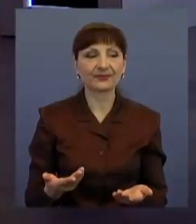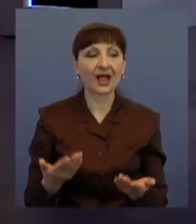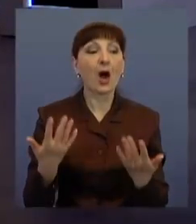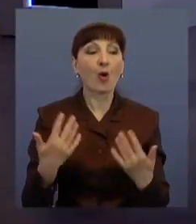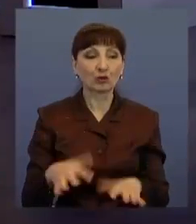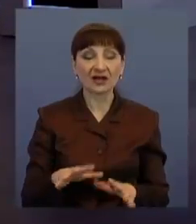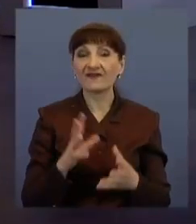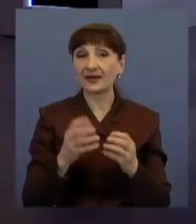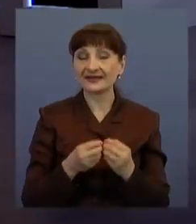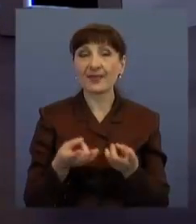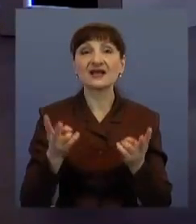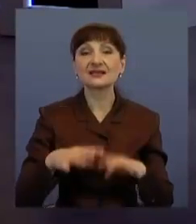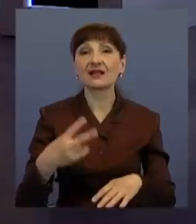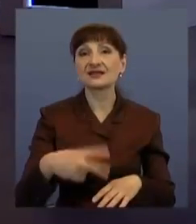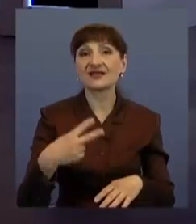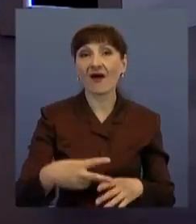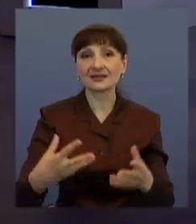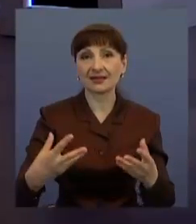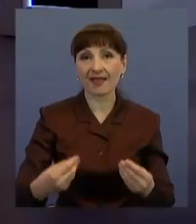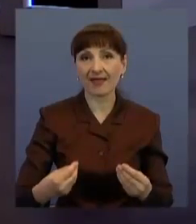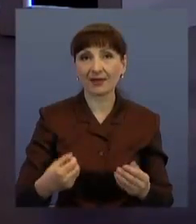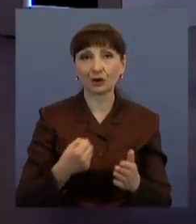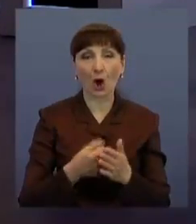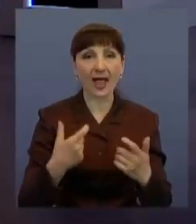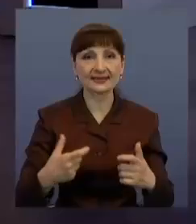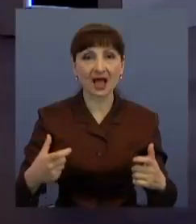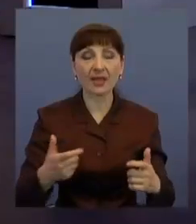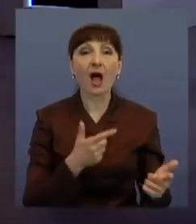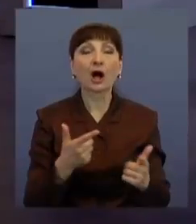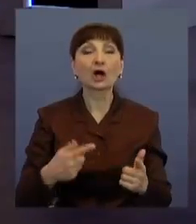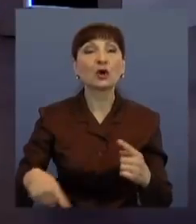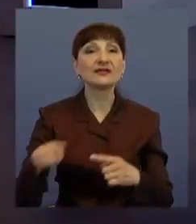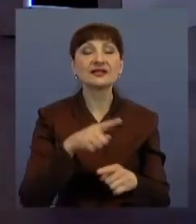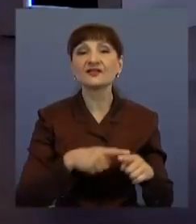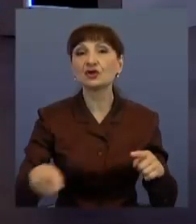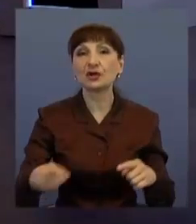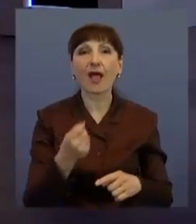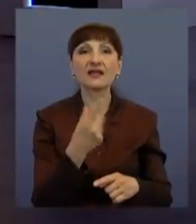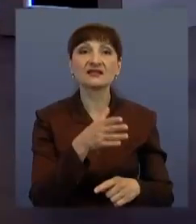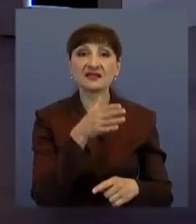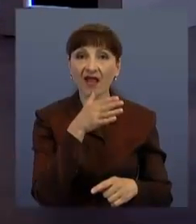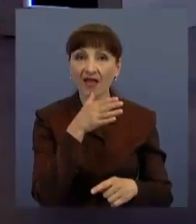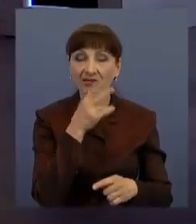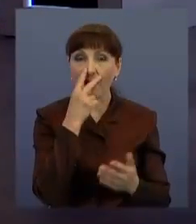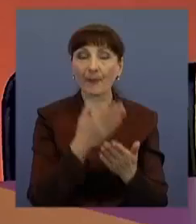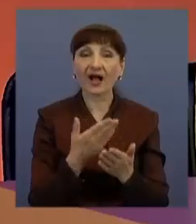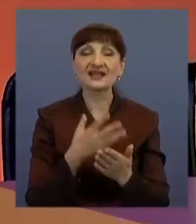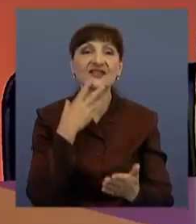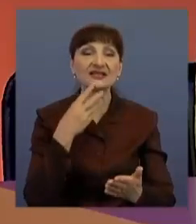в принципе, осталось-то 20 дней. Готовились они в течение 11 лет, показывали